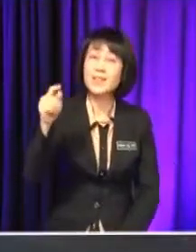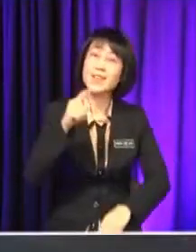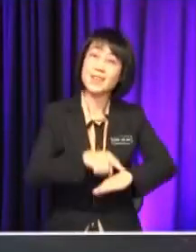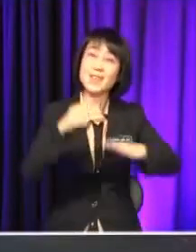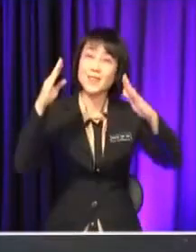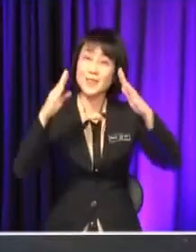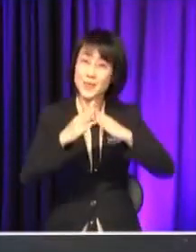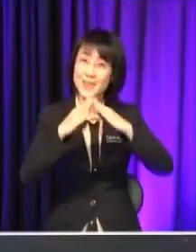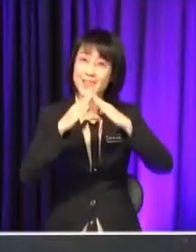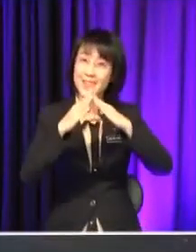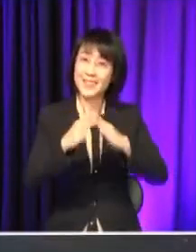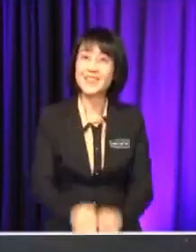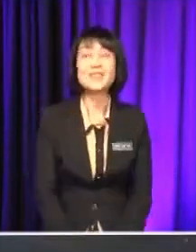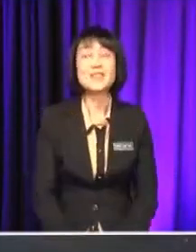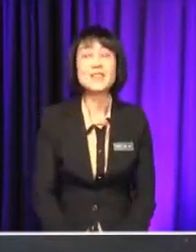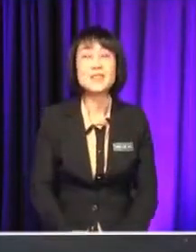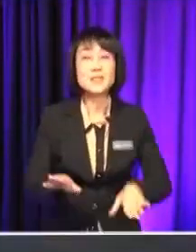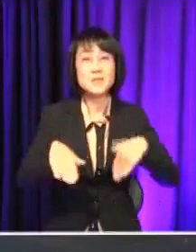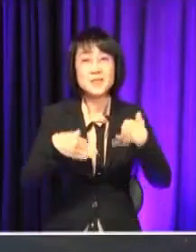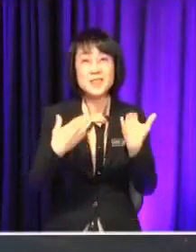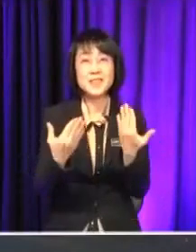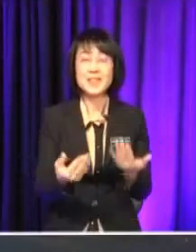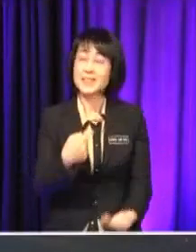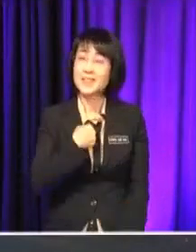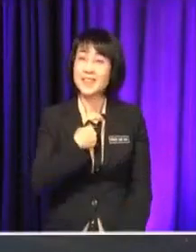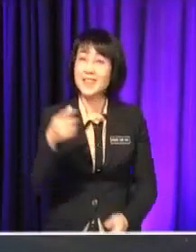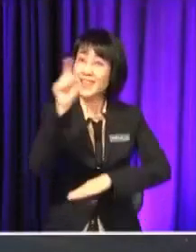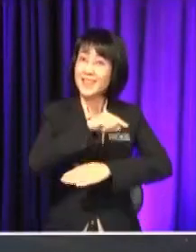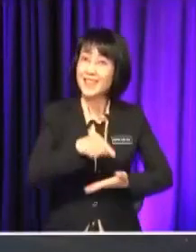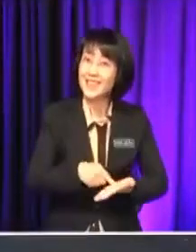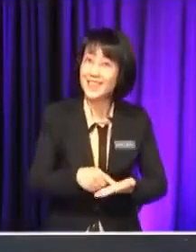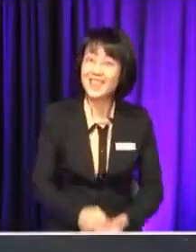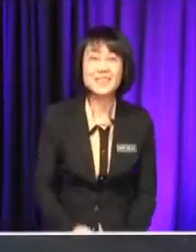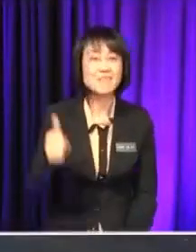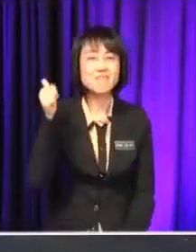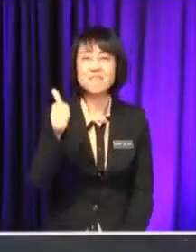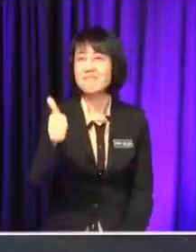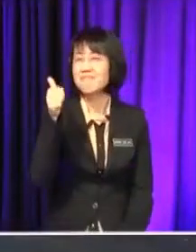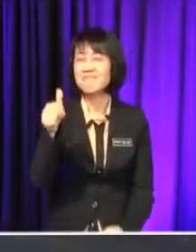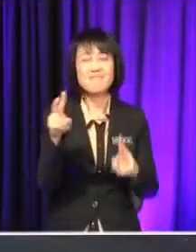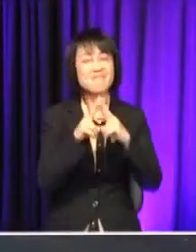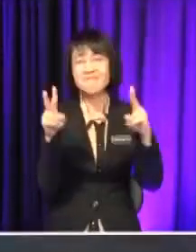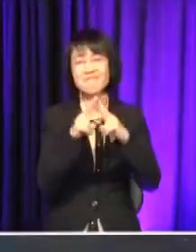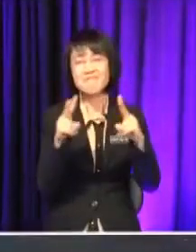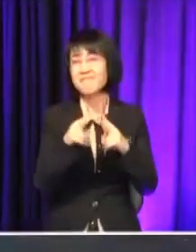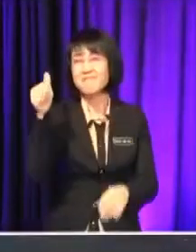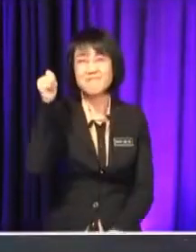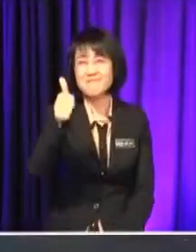nah baca yuk pada hari ini sangat sangat sangat sangat sangat